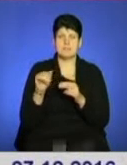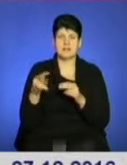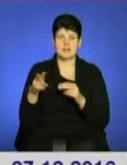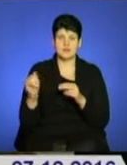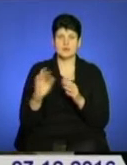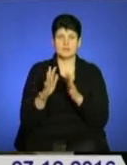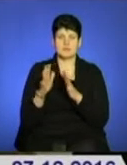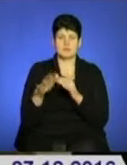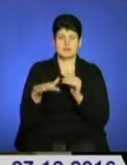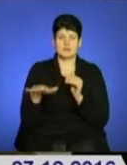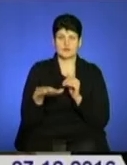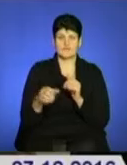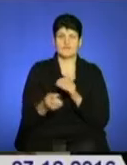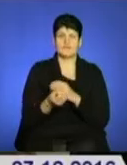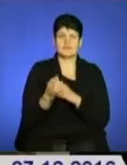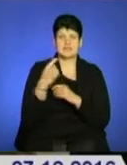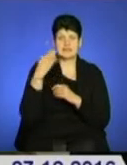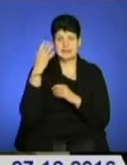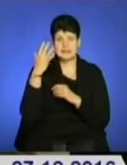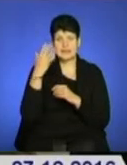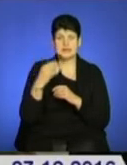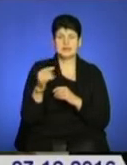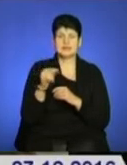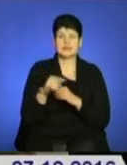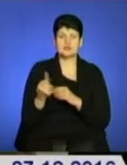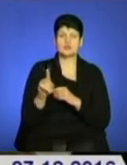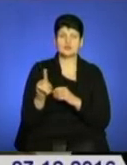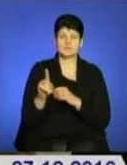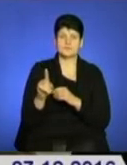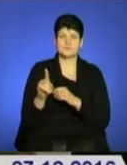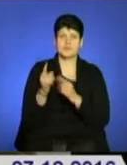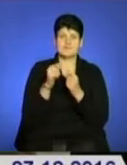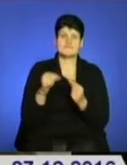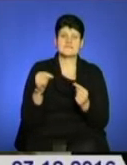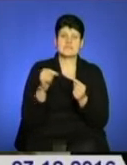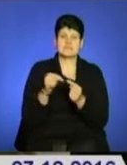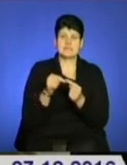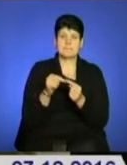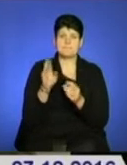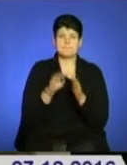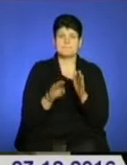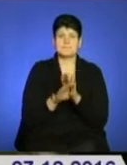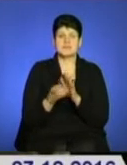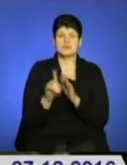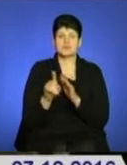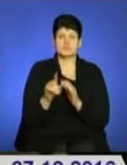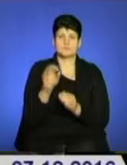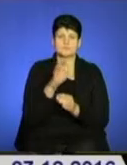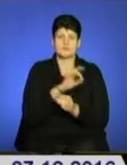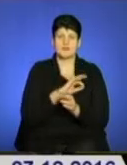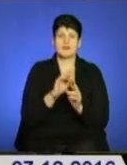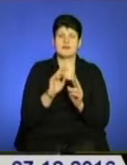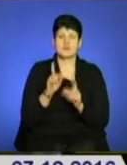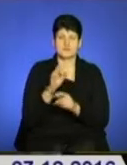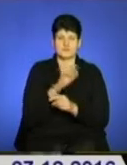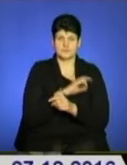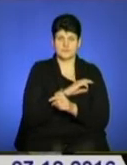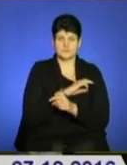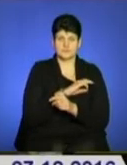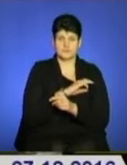території. Виникла ідея те, щоб визначитися, під що пристосовувати і як його пристосовувати. Тому